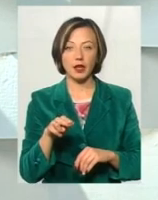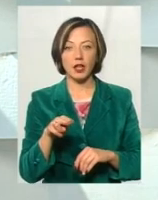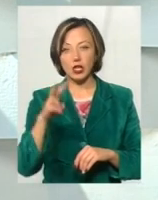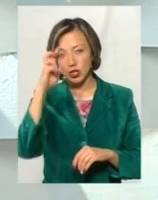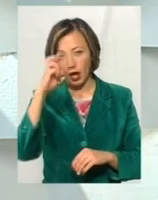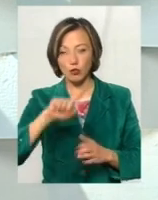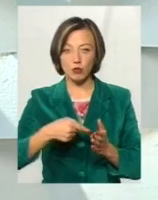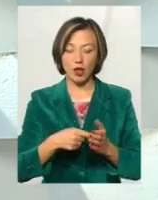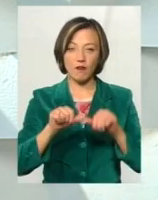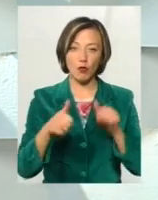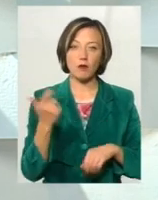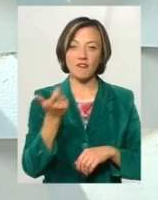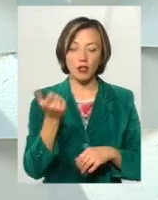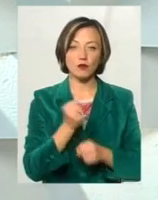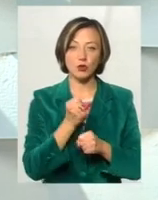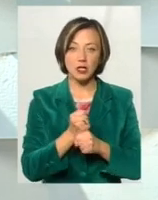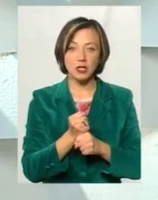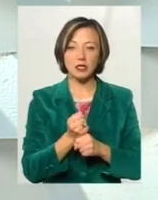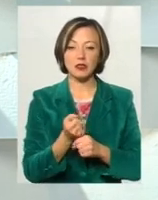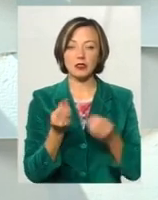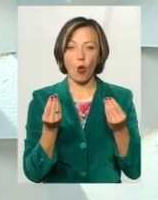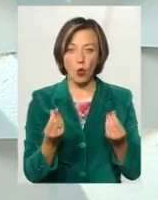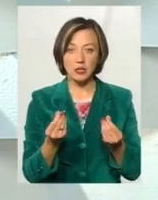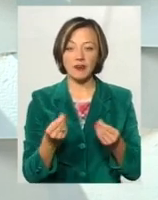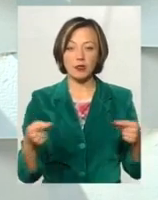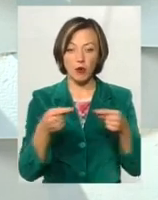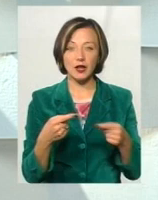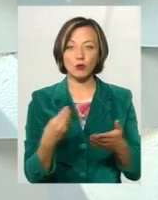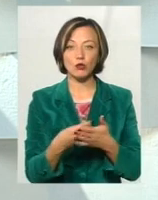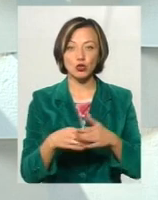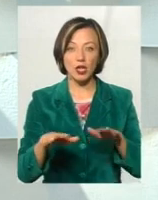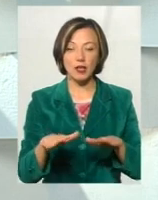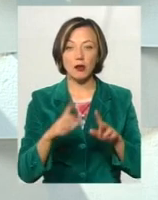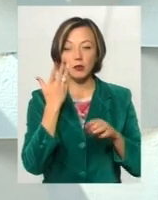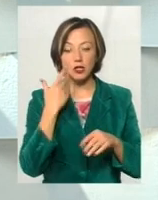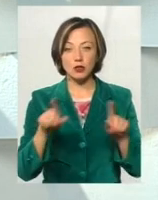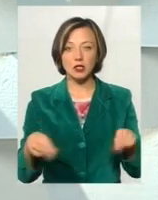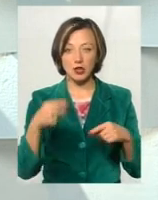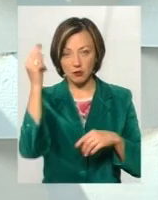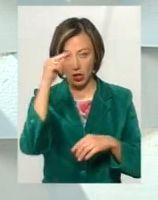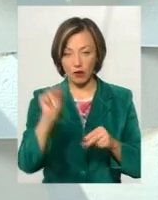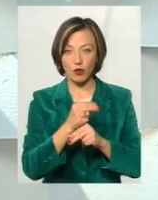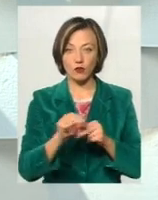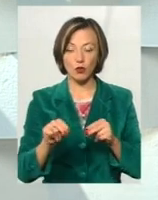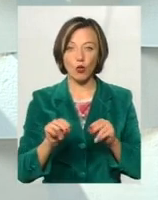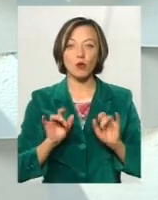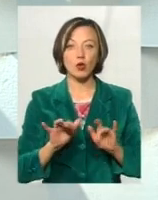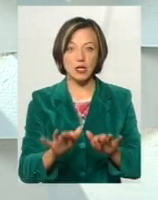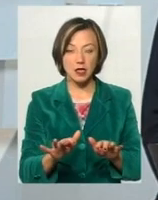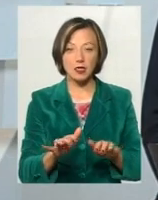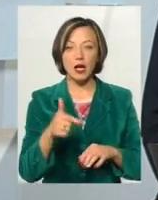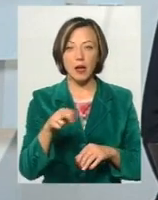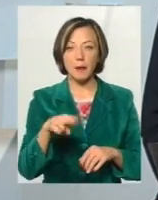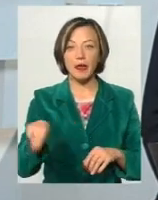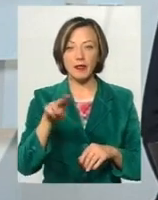та комунальної форми власності, функціонує за рахунок коштів відповідних бюджетів. Під час організації навчально-виховного процесу